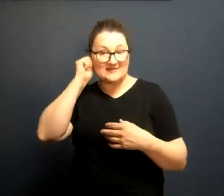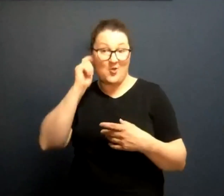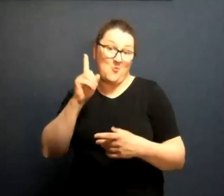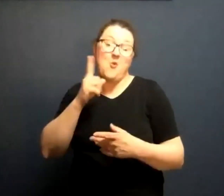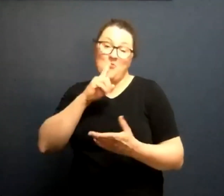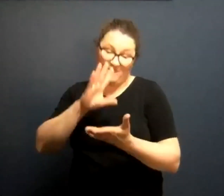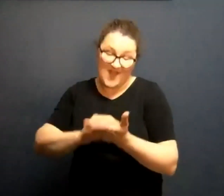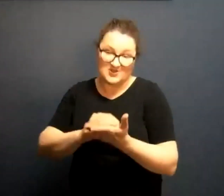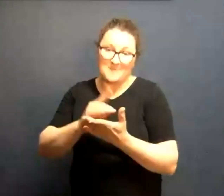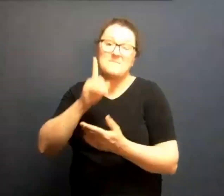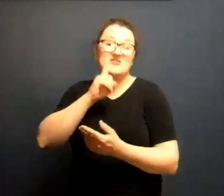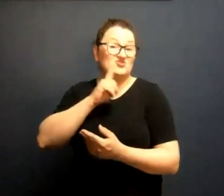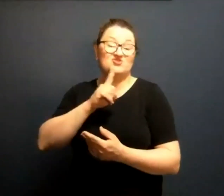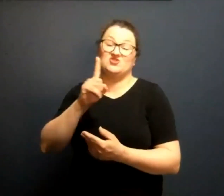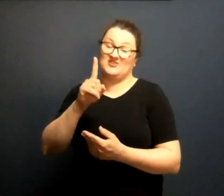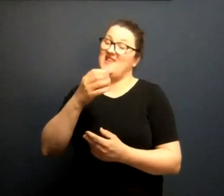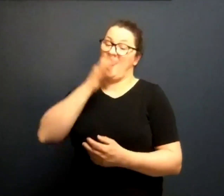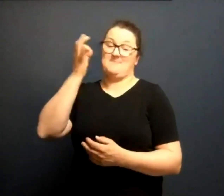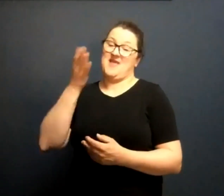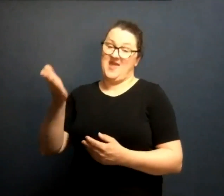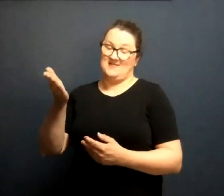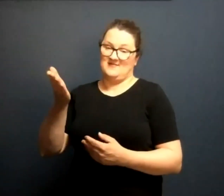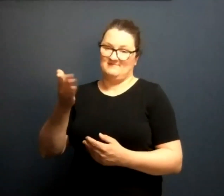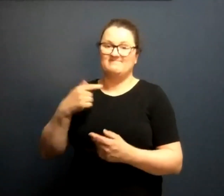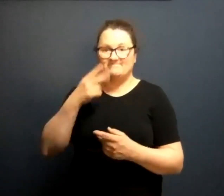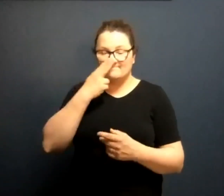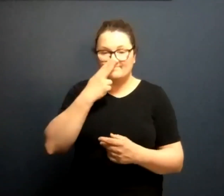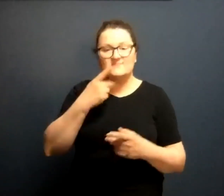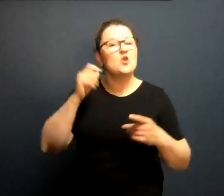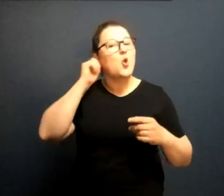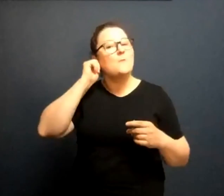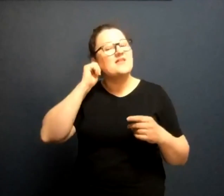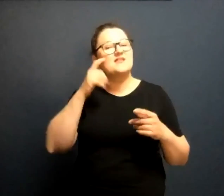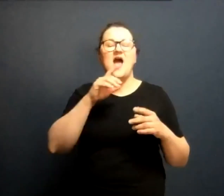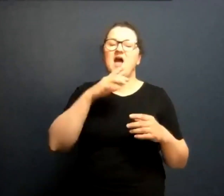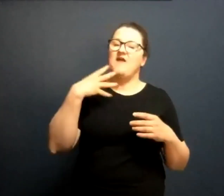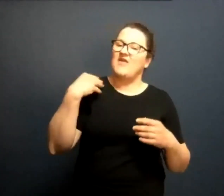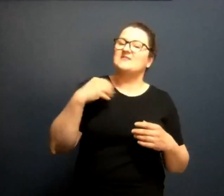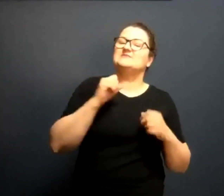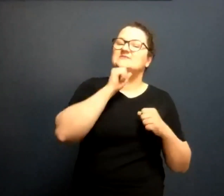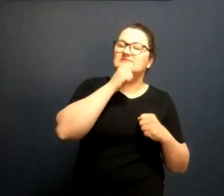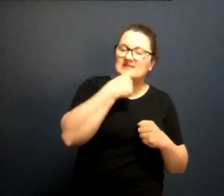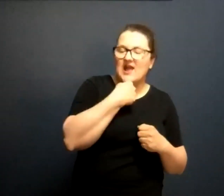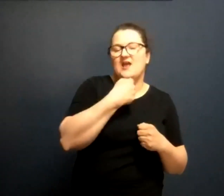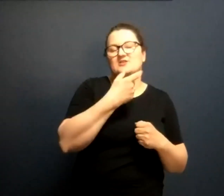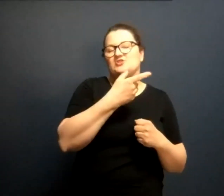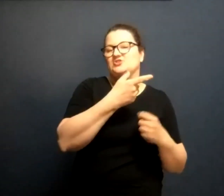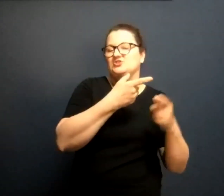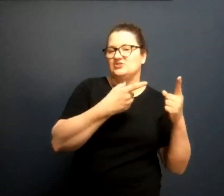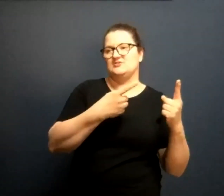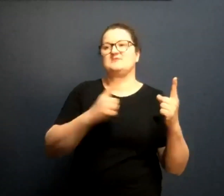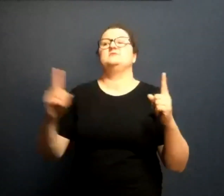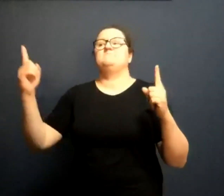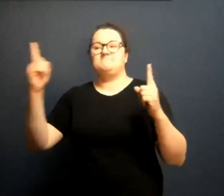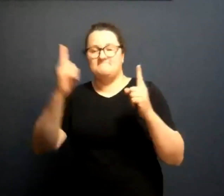lepiej tutaj pod tym względem. Zauważcie Państwo, że kobieta w starszym wieku, która wiąże się z mężczym metrzyzną, no właśnie,